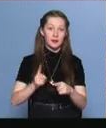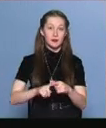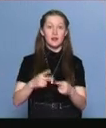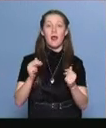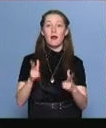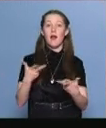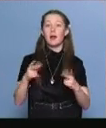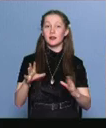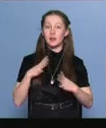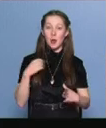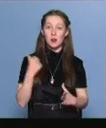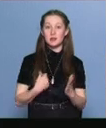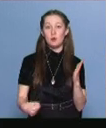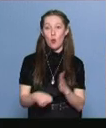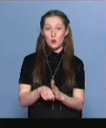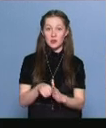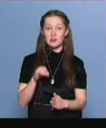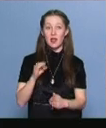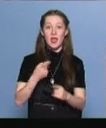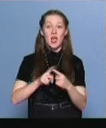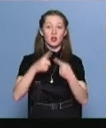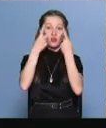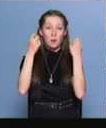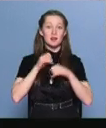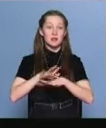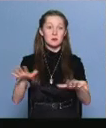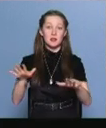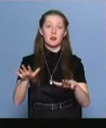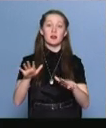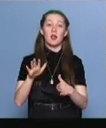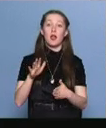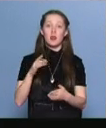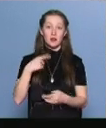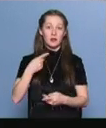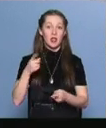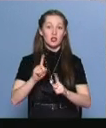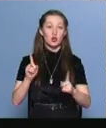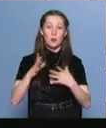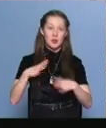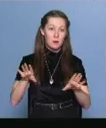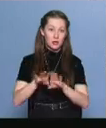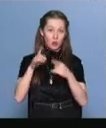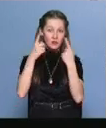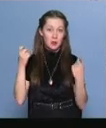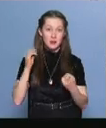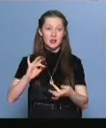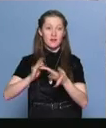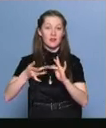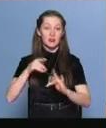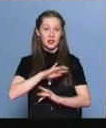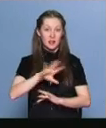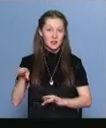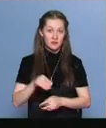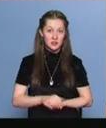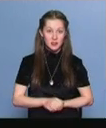обстоятельствах произошло самоубийство. Распространить требования предлагается и на публикации блогеров. По экспертным данным, число детских суицидов в России возросло